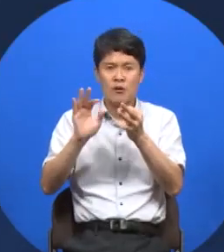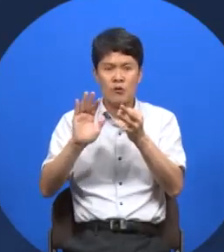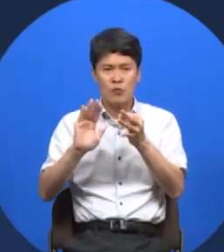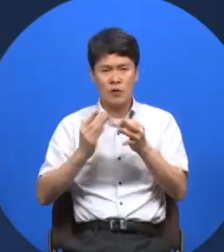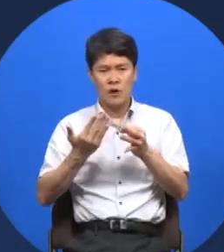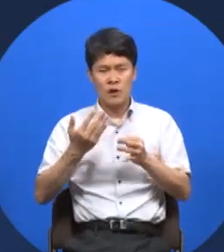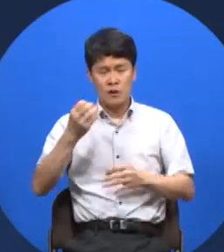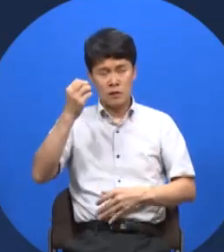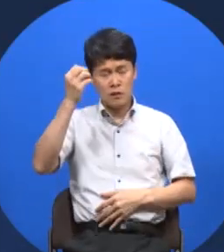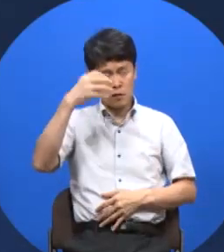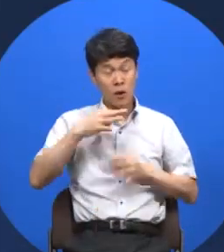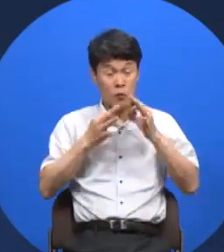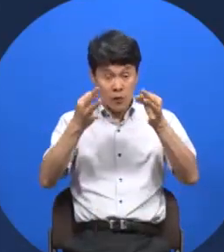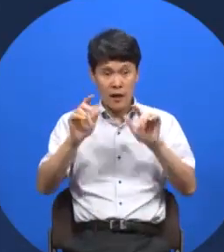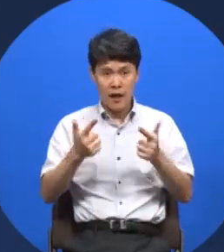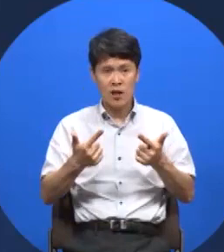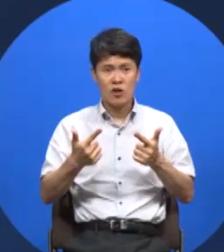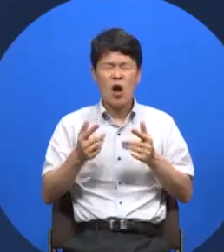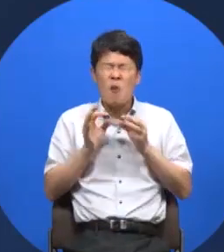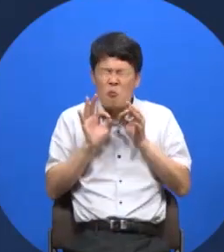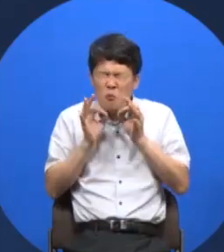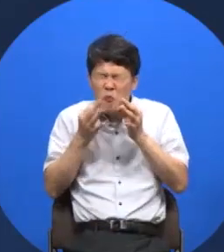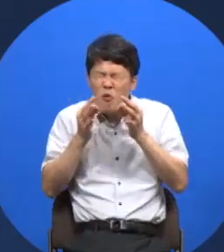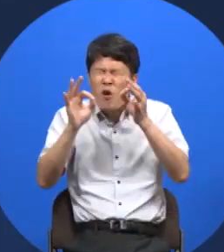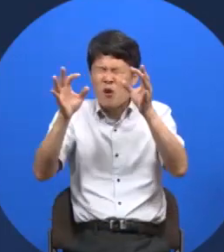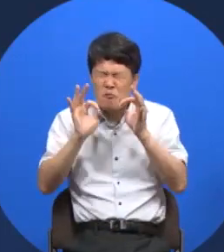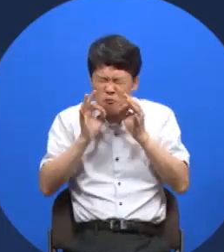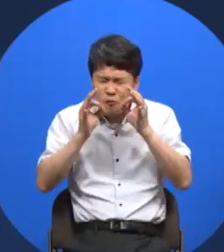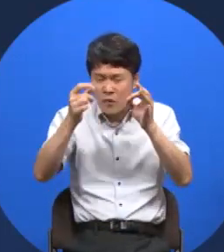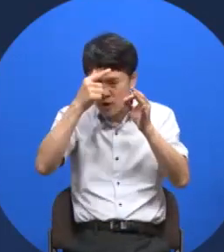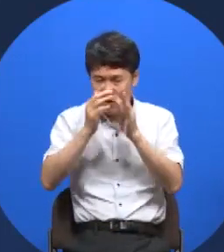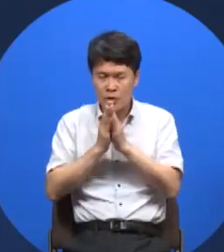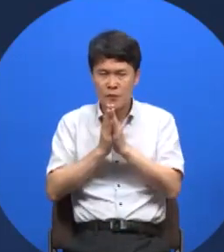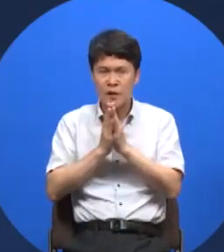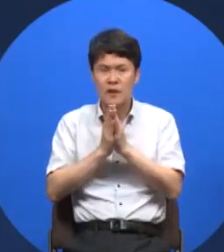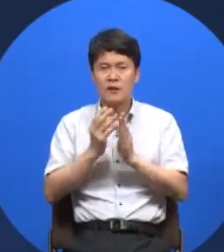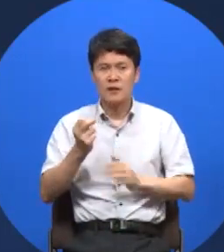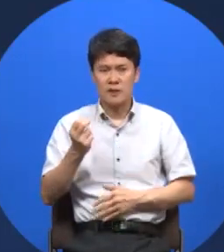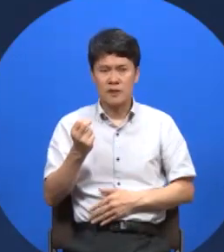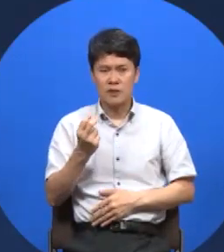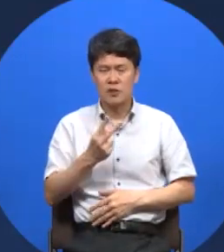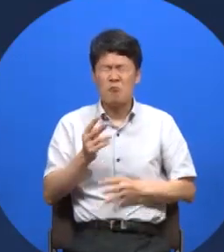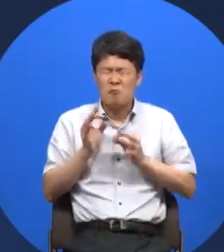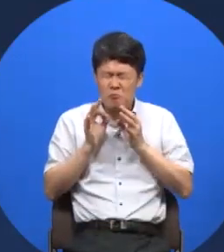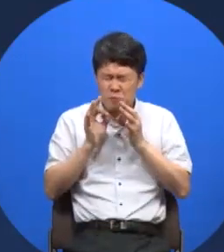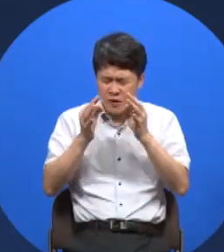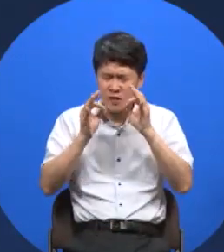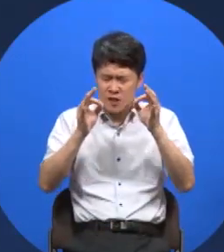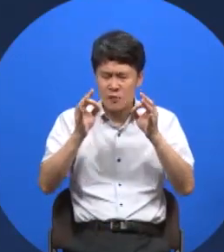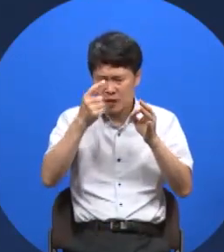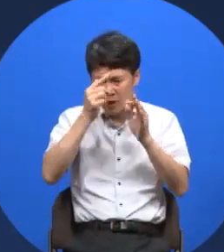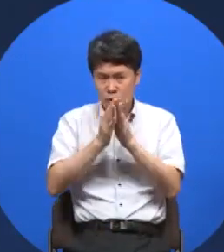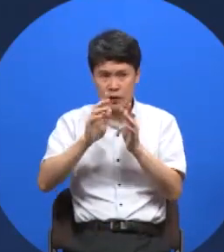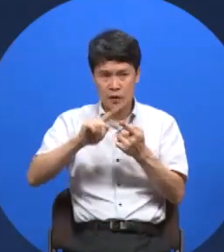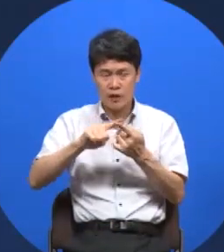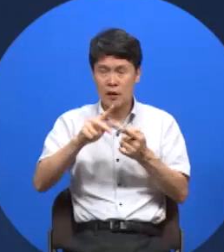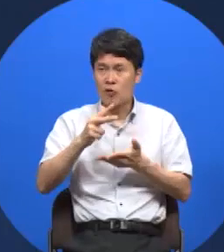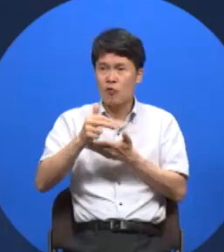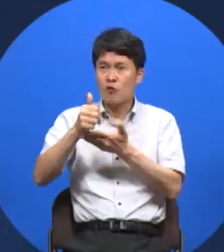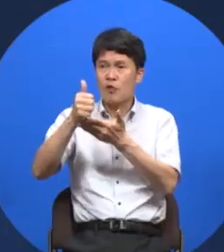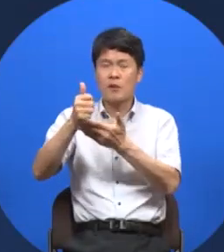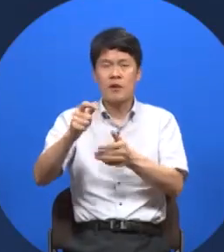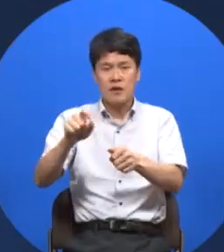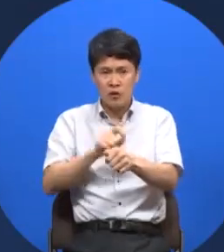그냥 부르는 것이 아니라 부르짖어 기도하게 됩니다. 그리고 이런 부르짖음의 기도에 대한 주님의